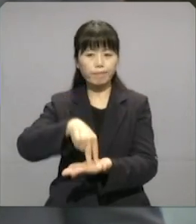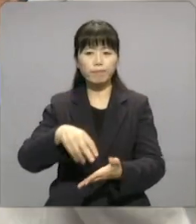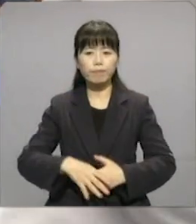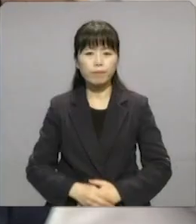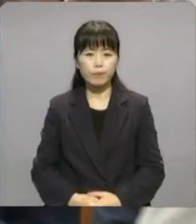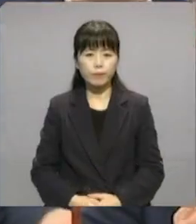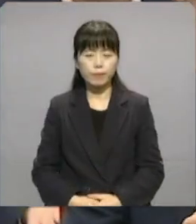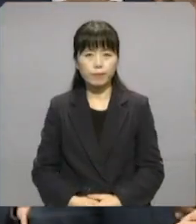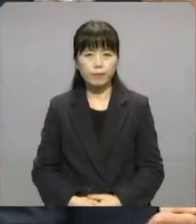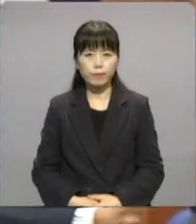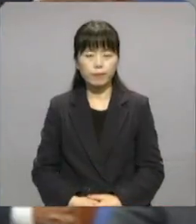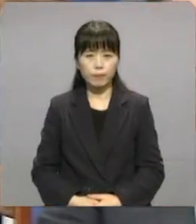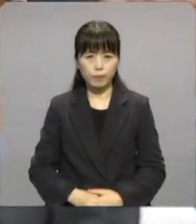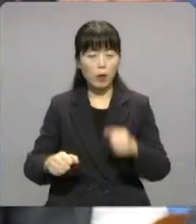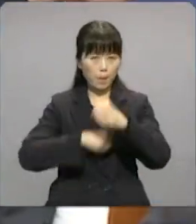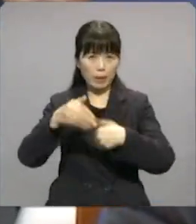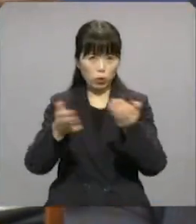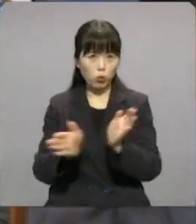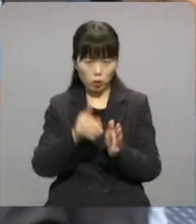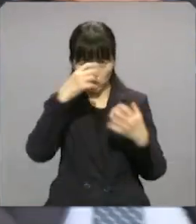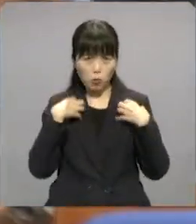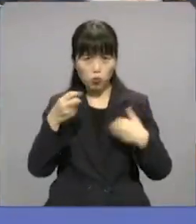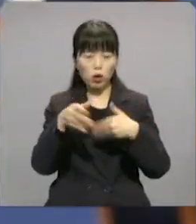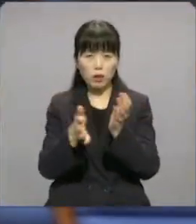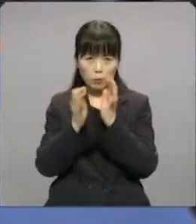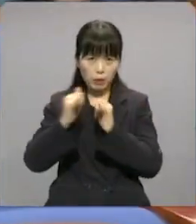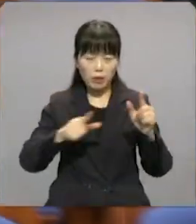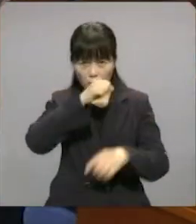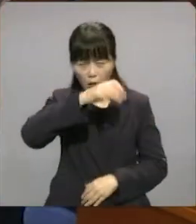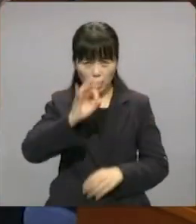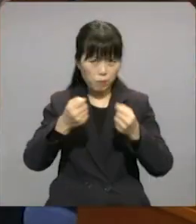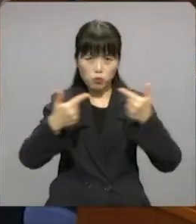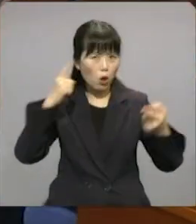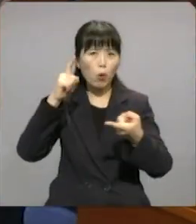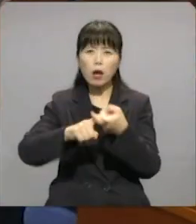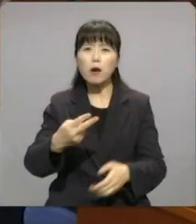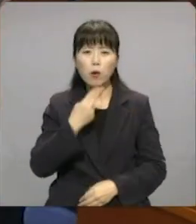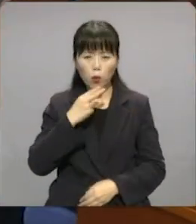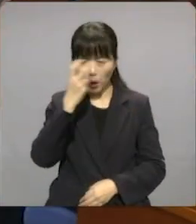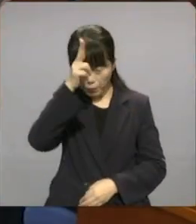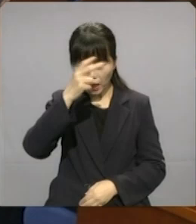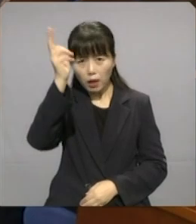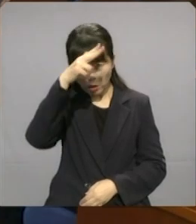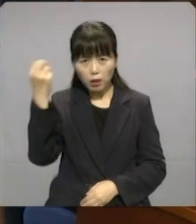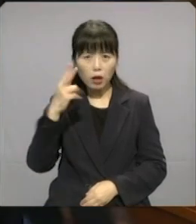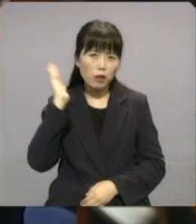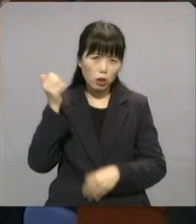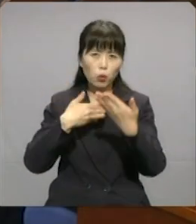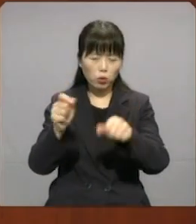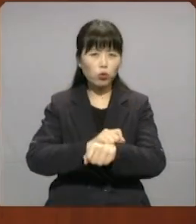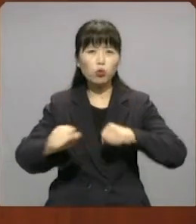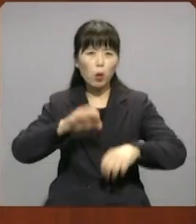입장입니다. 반면 민주당은 정부 여당이 민생 예산 증액에는 관심이 없고 검찰, 경찰과